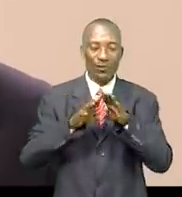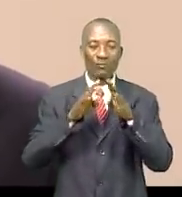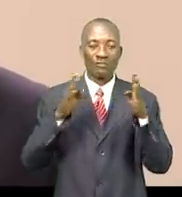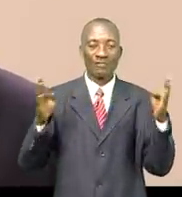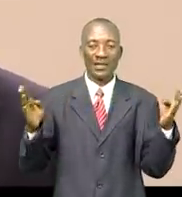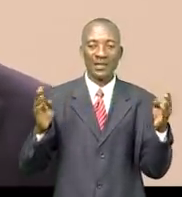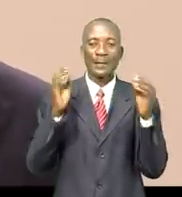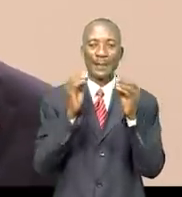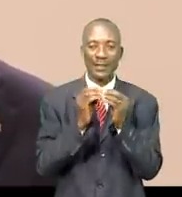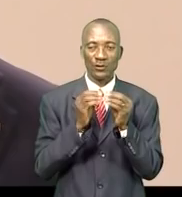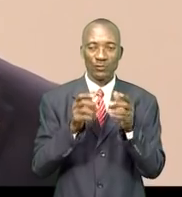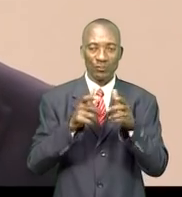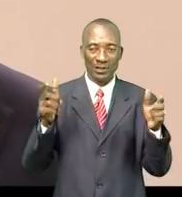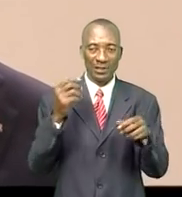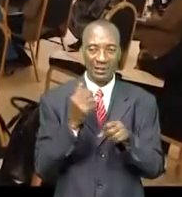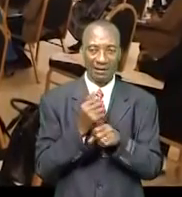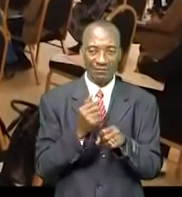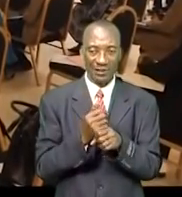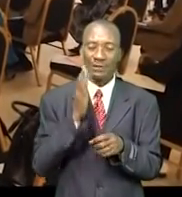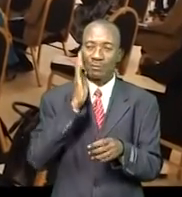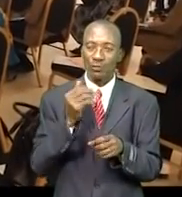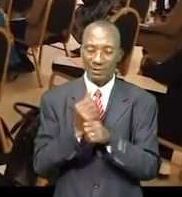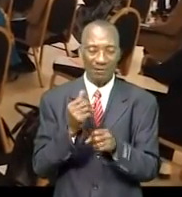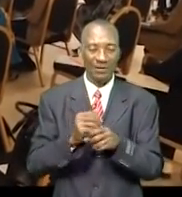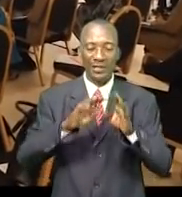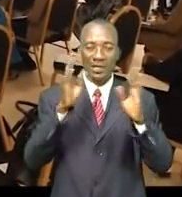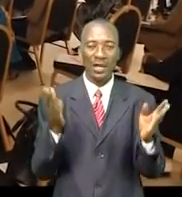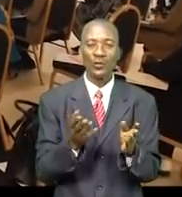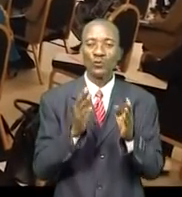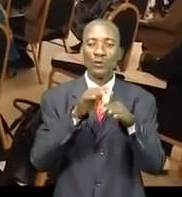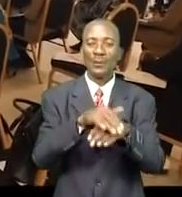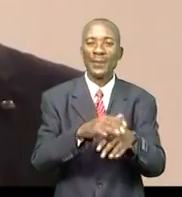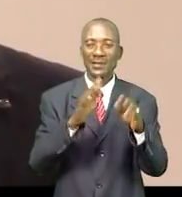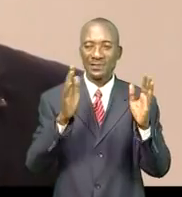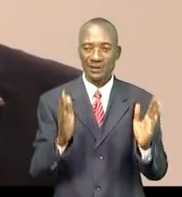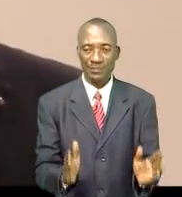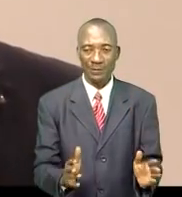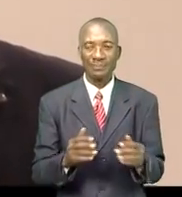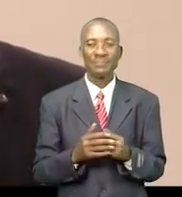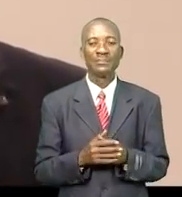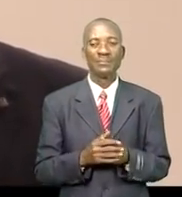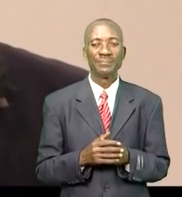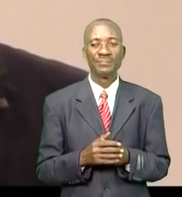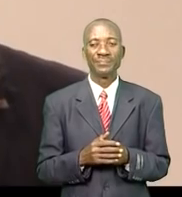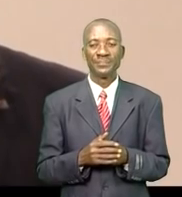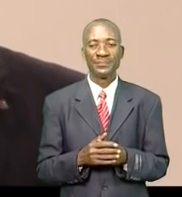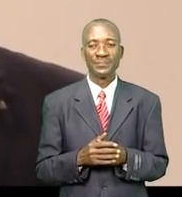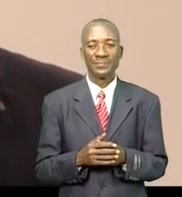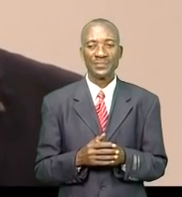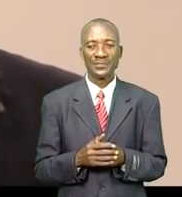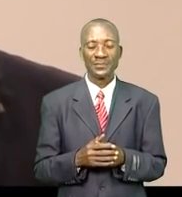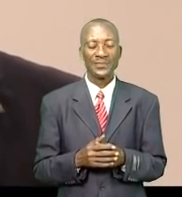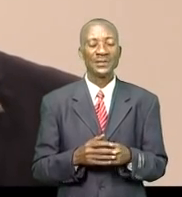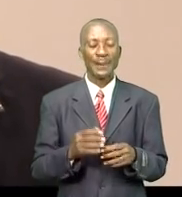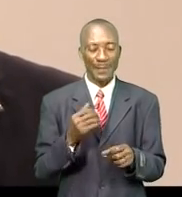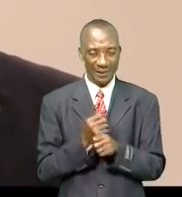bon travail à tous les participants. Pour le numéro 1 de la coordination des ressources extérieures et du suivi